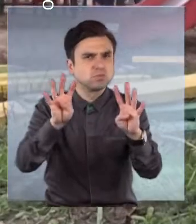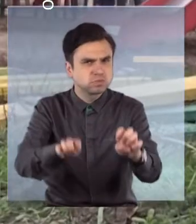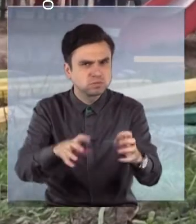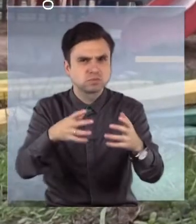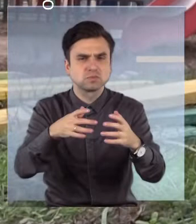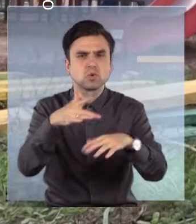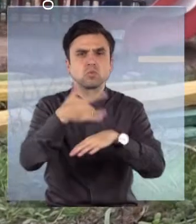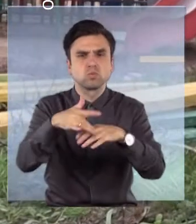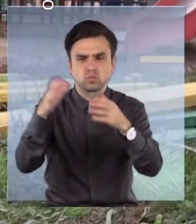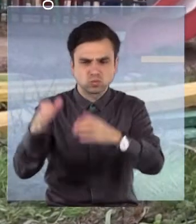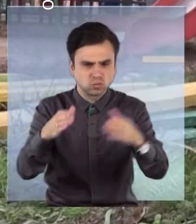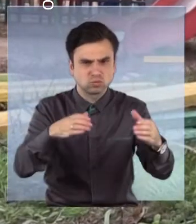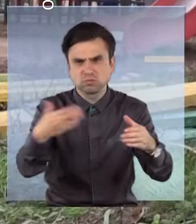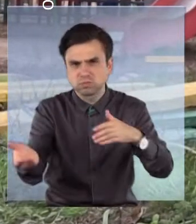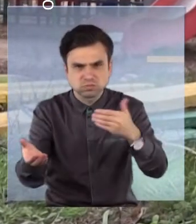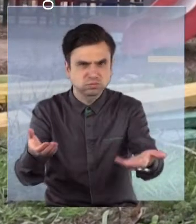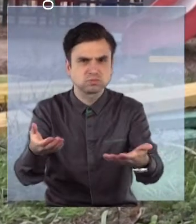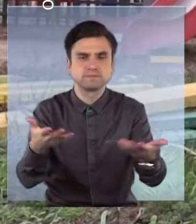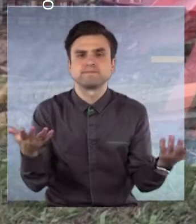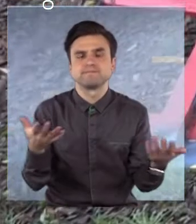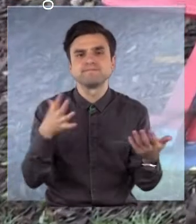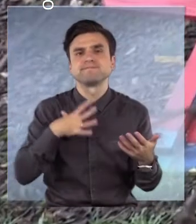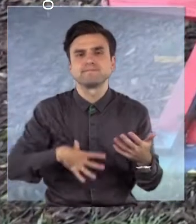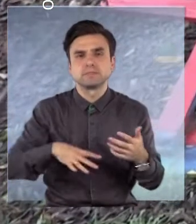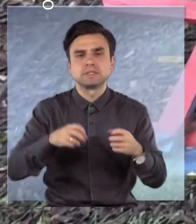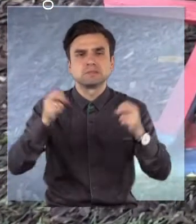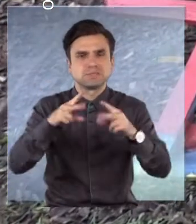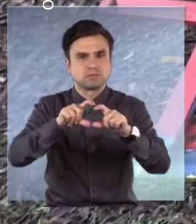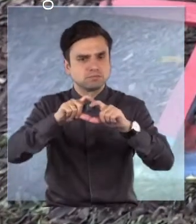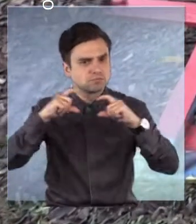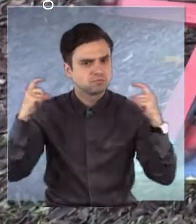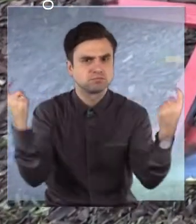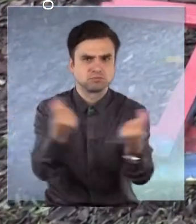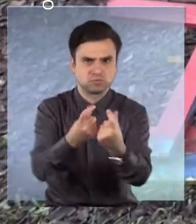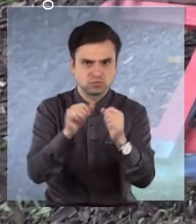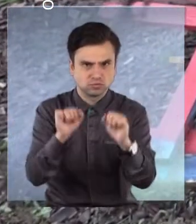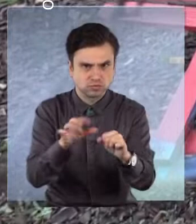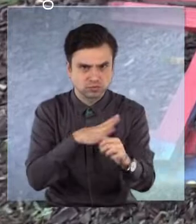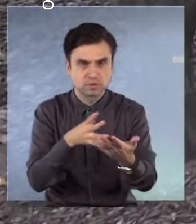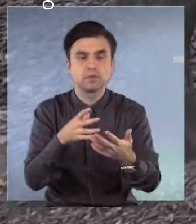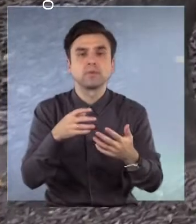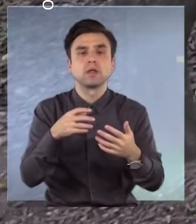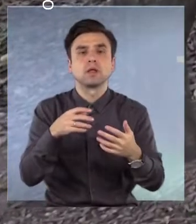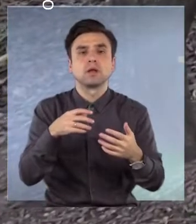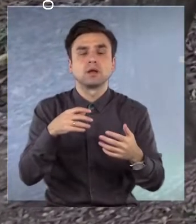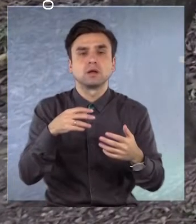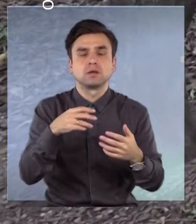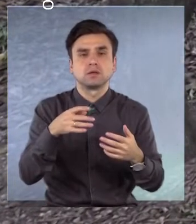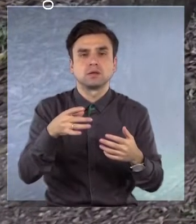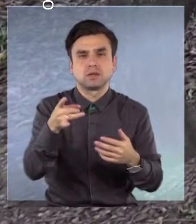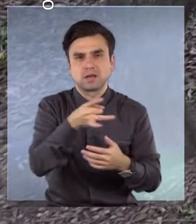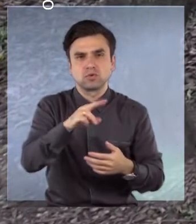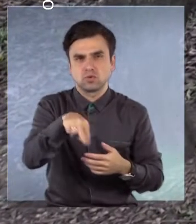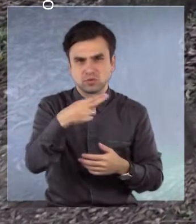стрічкою. Такий неприємний сюрприз обурив і голову Довгинцівської райради Ігоря Рацінова, про що він сповістив на особистій